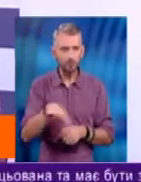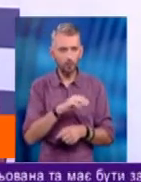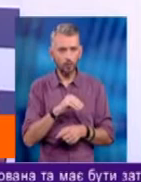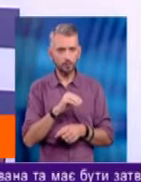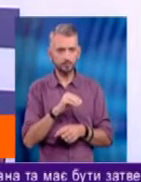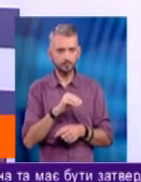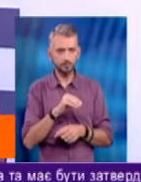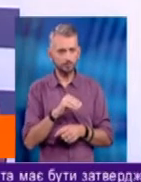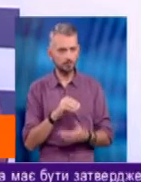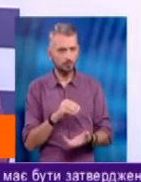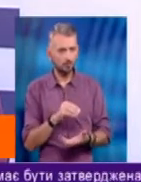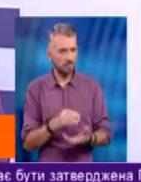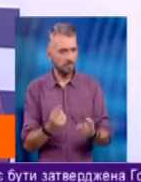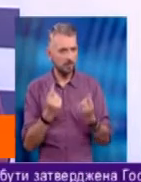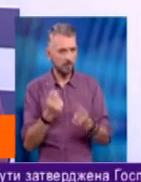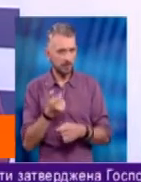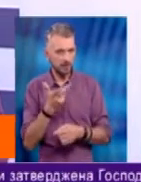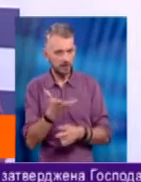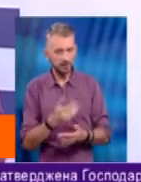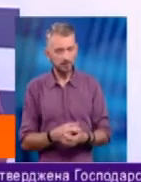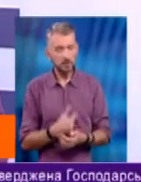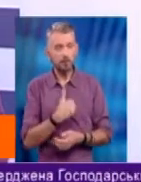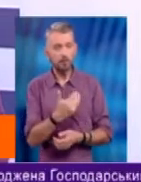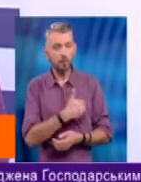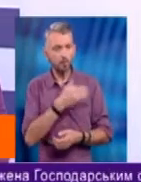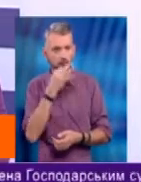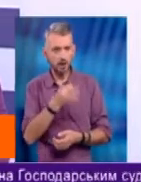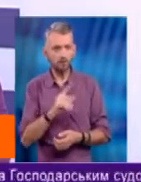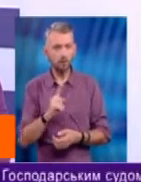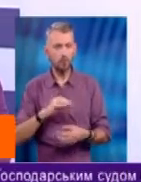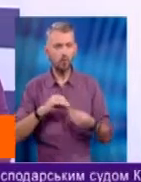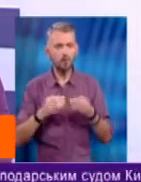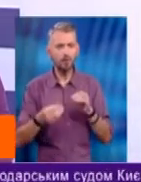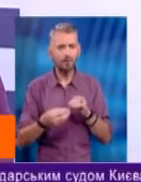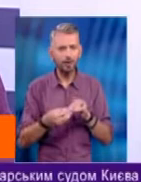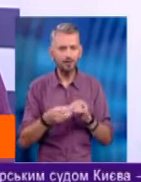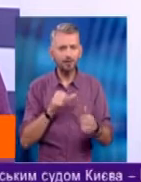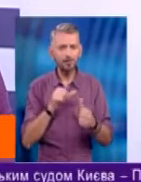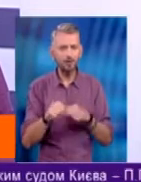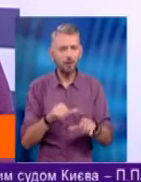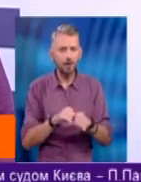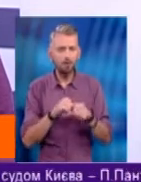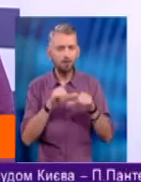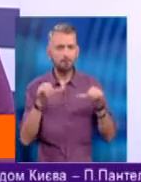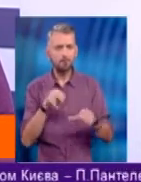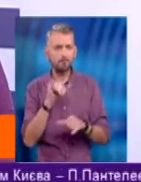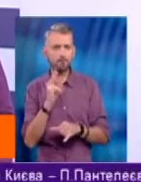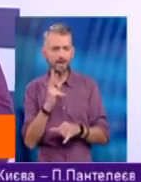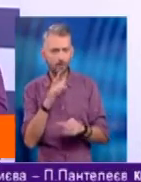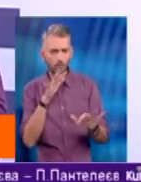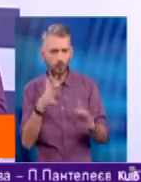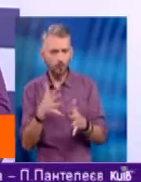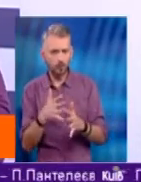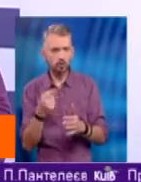так, величезна кількість. Так. І я вам хочу сказати, що проблематика і саме пік оцього моменту саме стає, тому